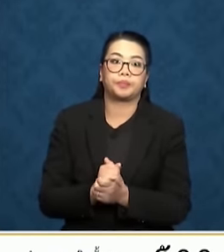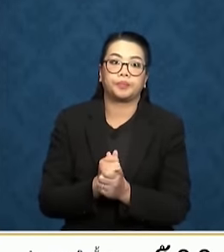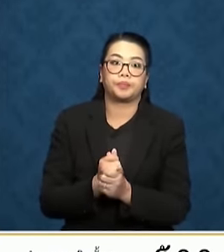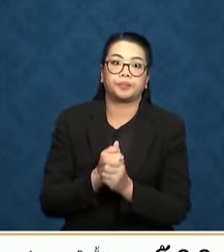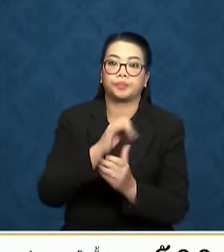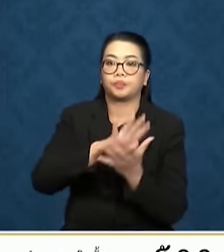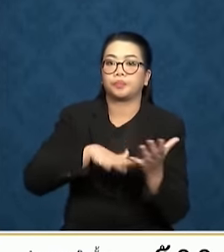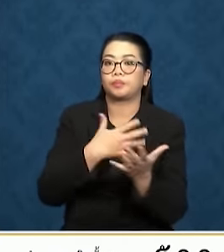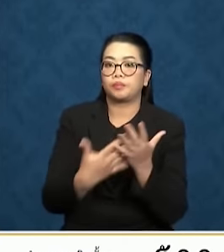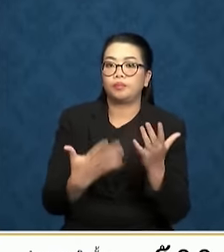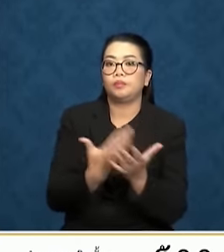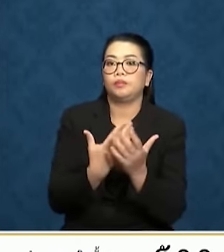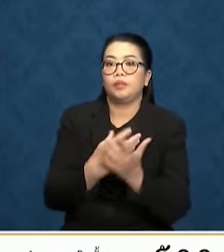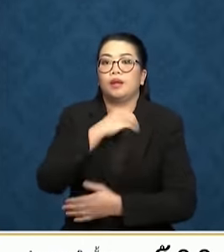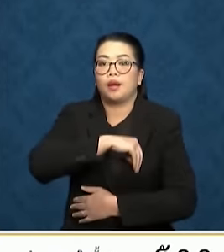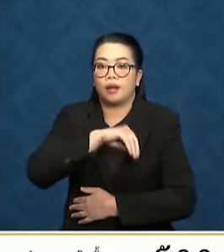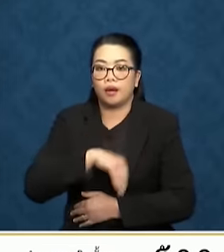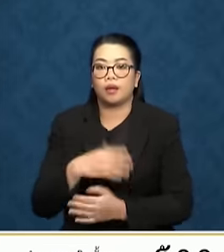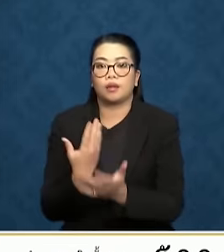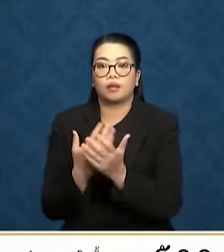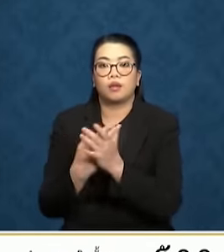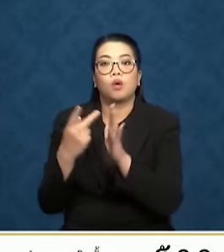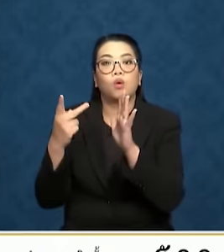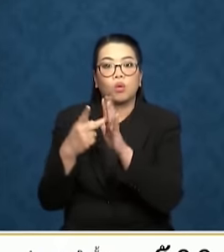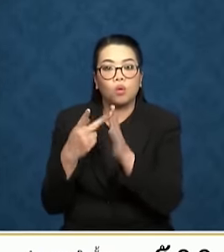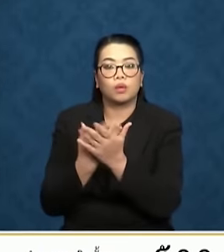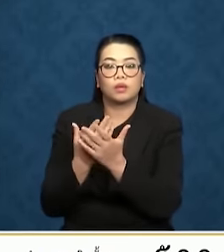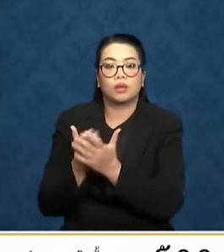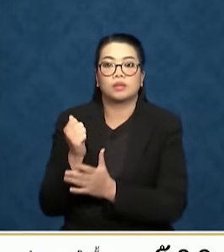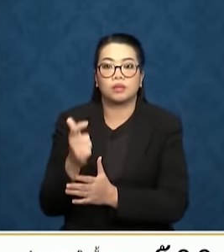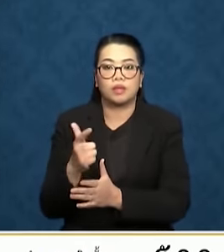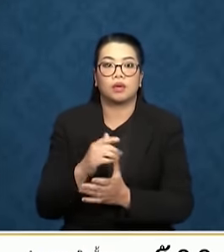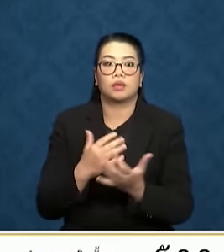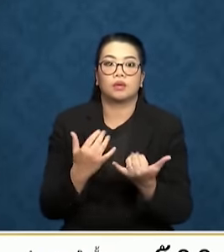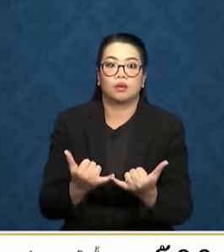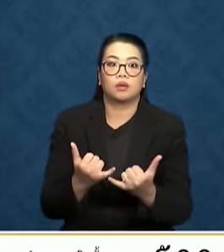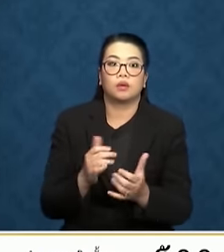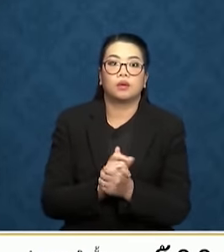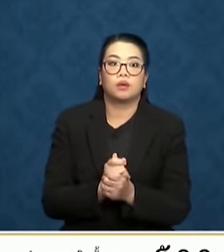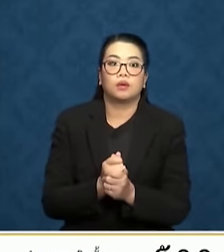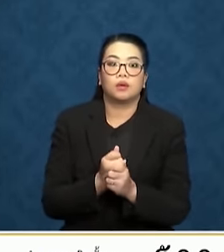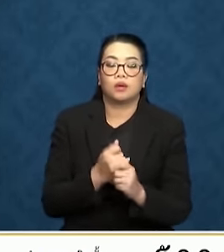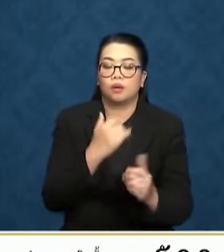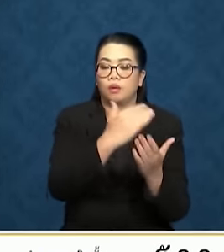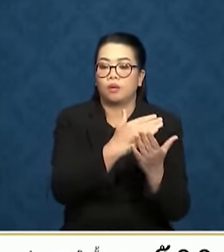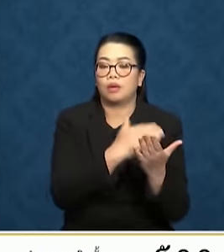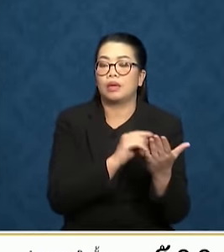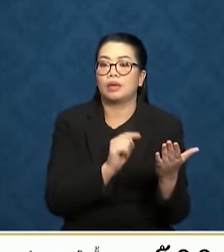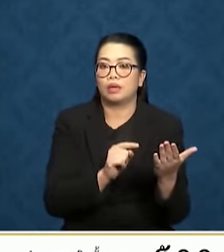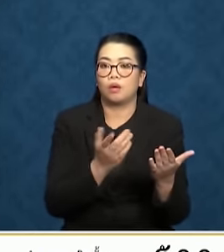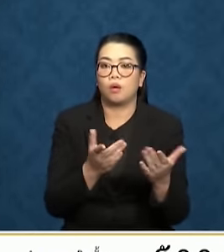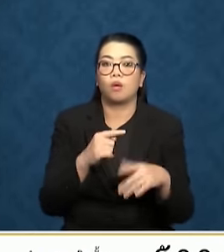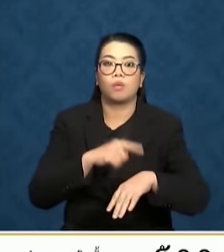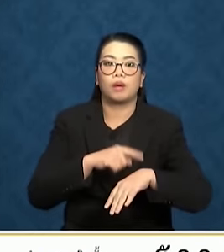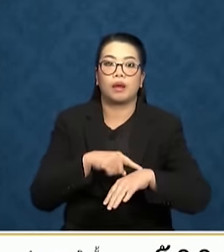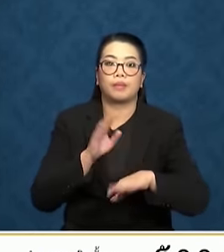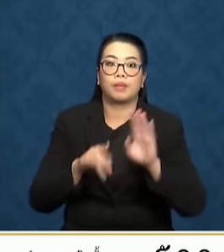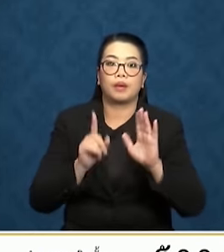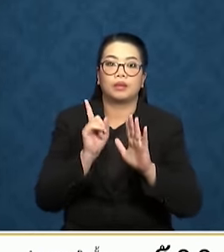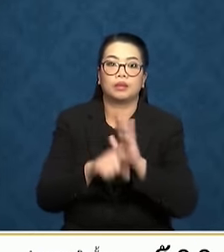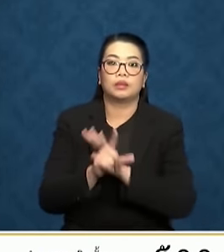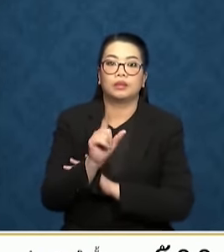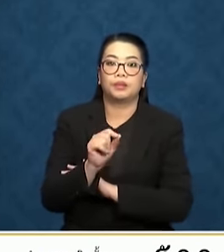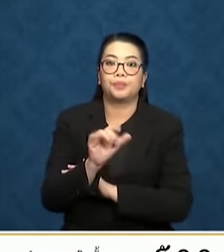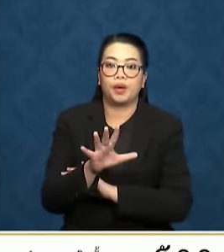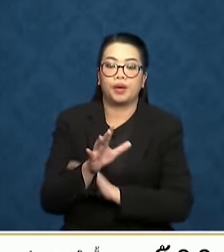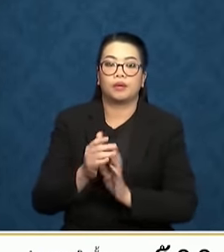แผนรายได้ของรัฐการกู้ของรัฐแล้วก็รายจ่ายในช่วงเวลานี้กับวาระนี้ผมจะขอใช้เวลาสักประมาณ 25นาที